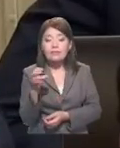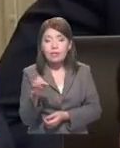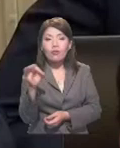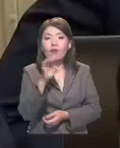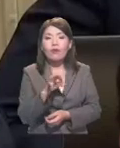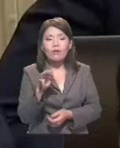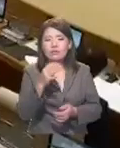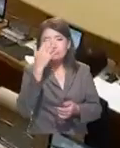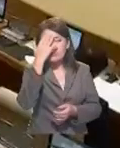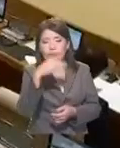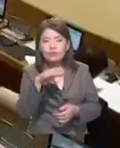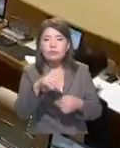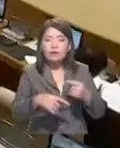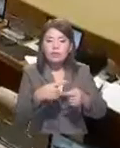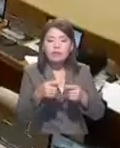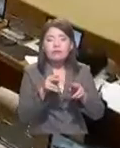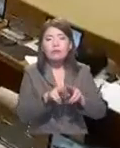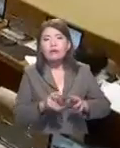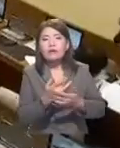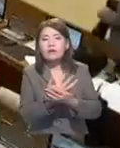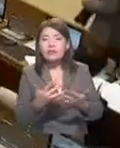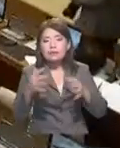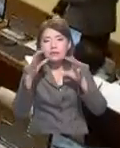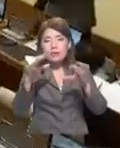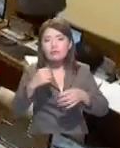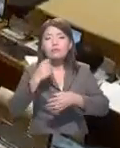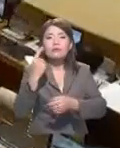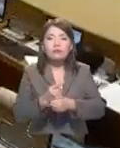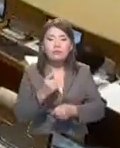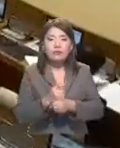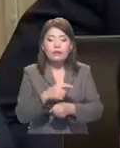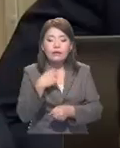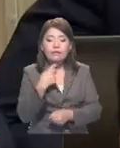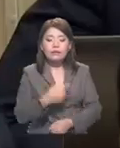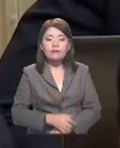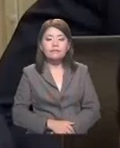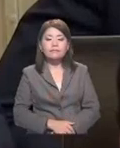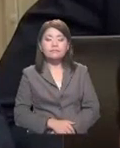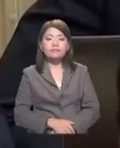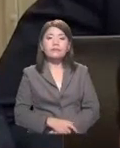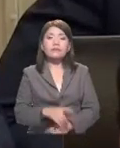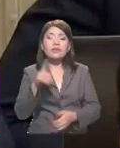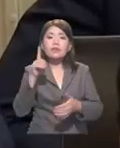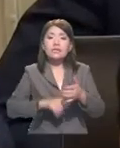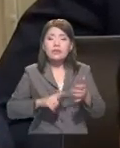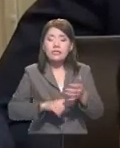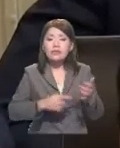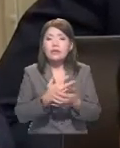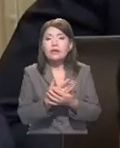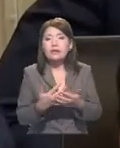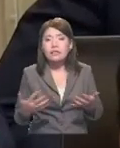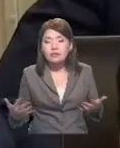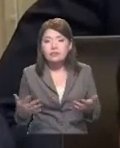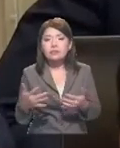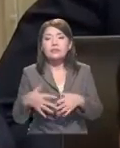ағымды ұстанып, ұлтқа іріткі салатындарда заңмен түю керек екенін айтады. Діни теріс ағымдағылар